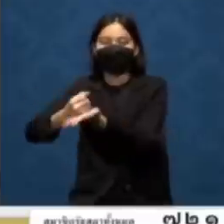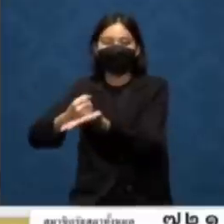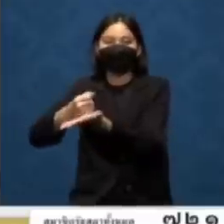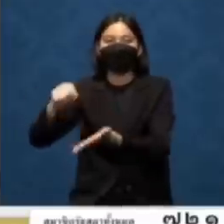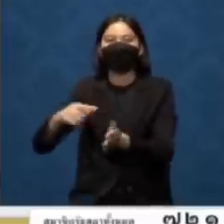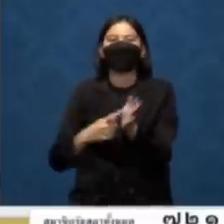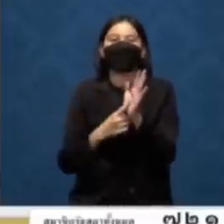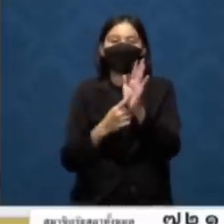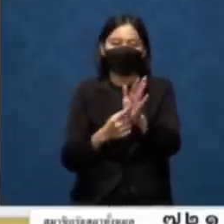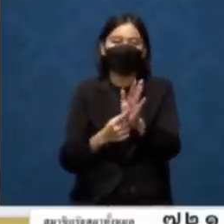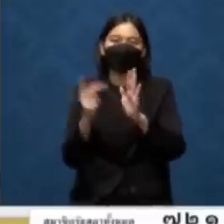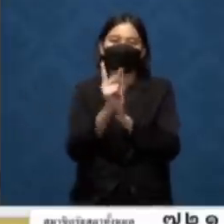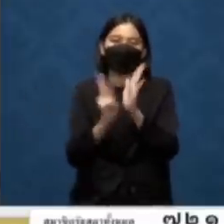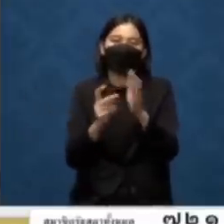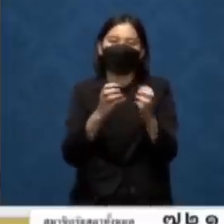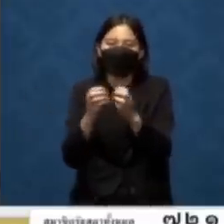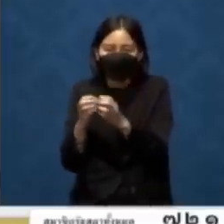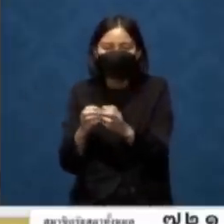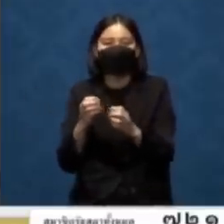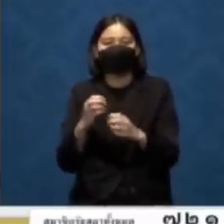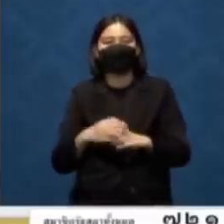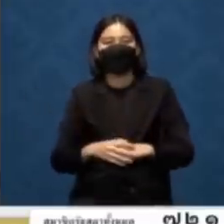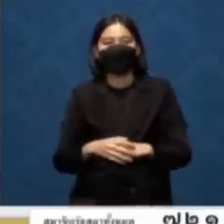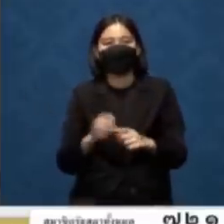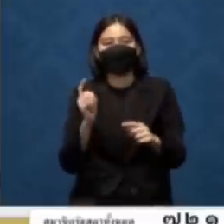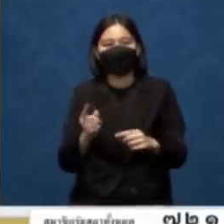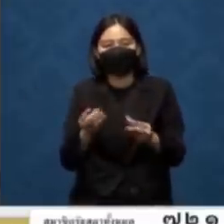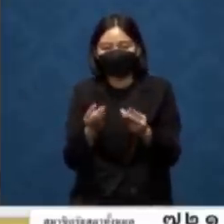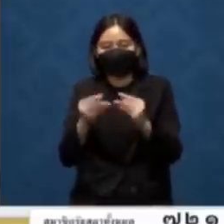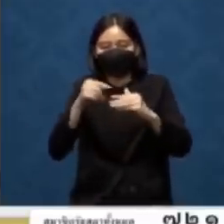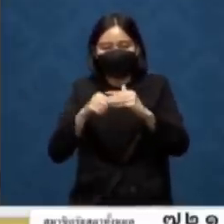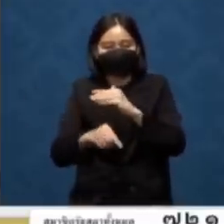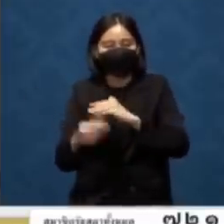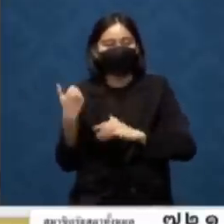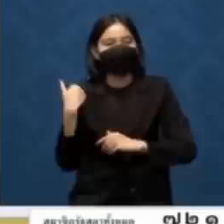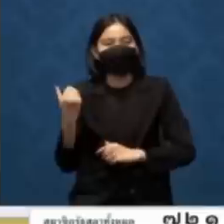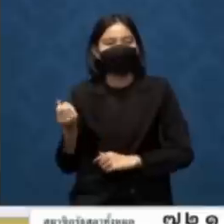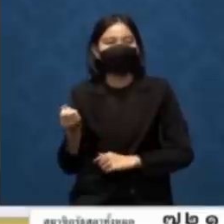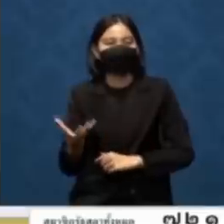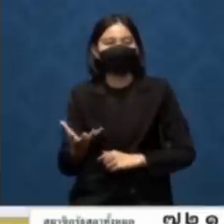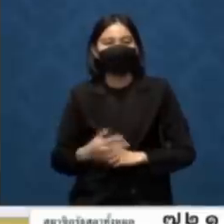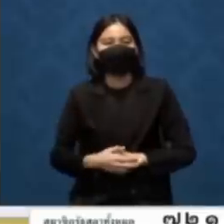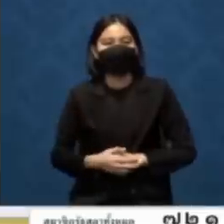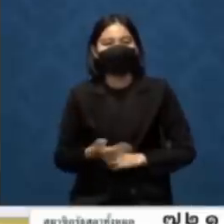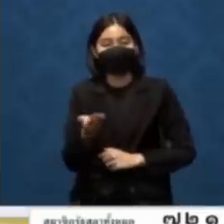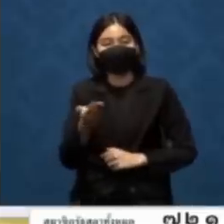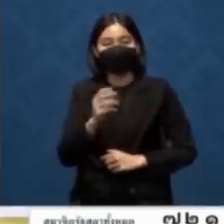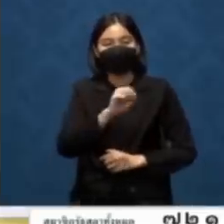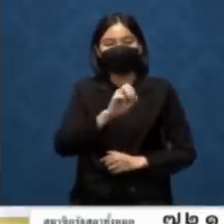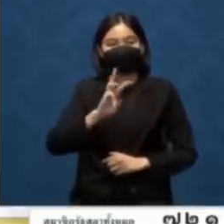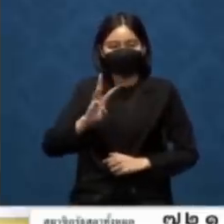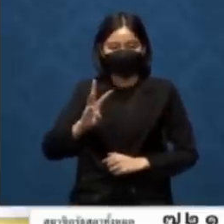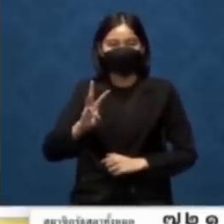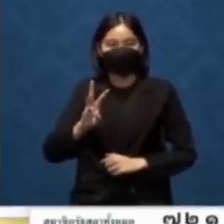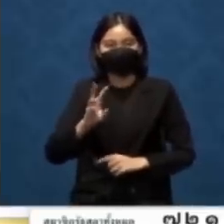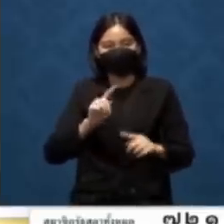ความซ้ำซ้อนกของกฎหมาย รายละเอีดมอกมากครัขออนุญาตแนำ ท่านสอบอรคำดงสทธศมาณ แลสอบอรท่อื่ที่ติดใจประเด